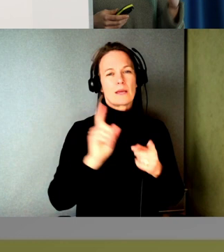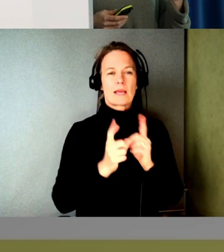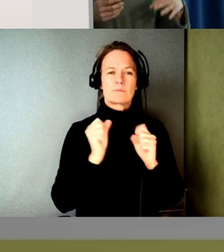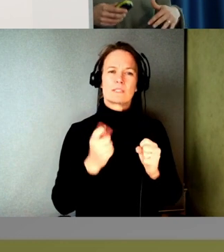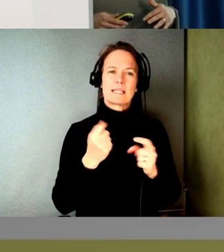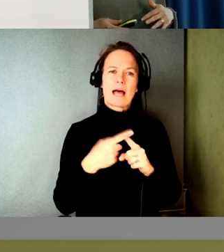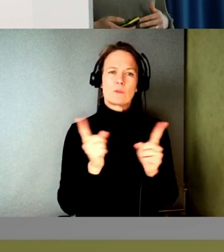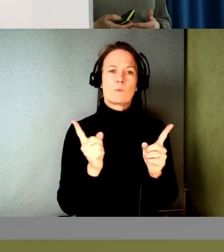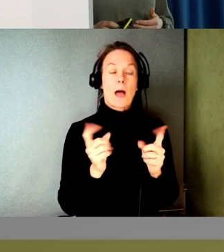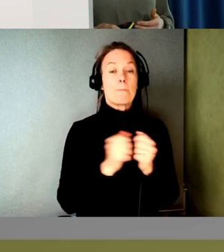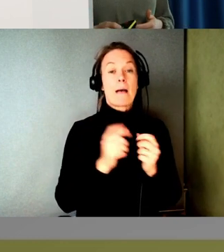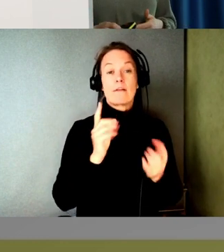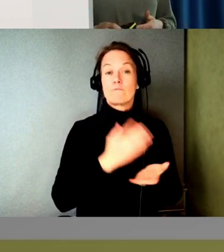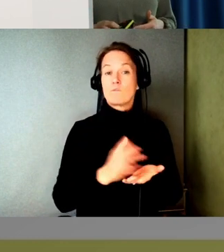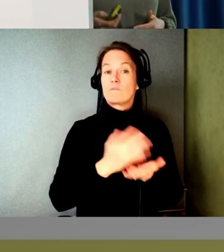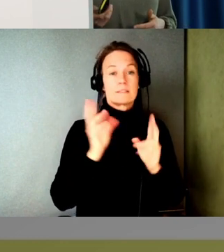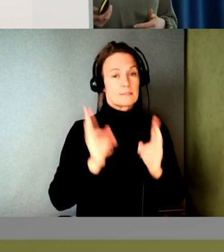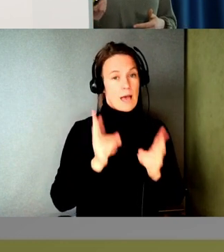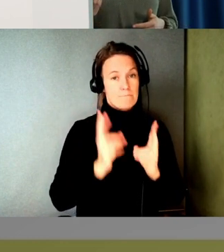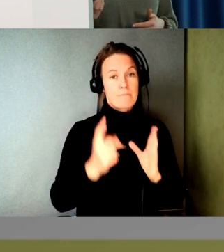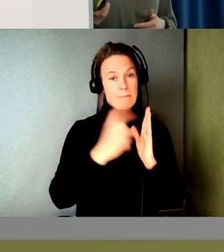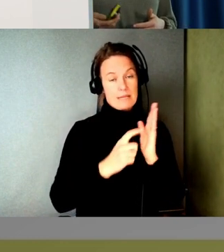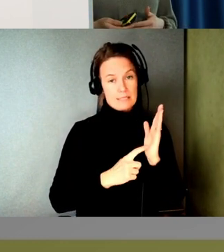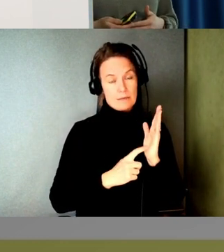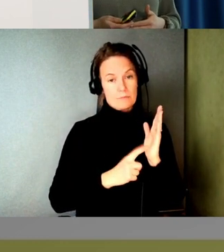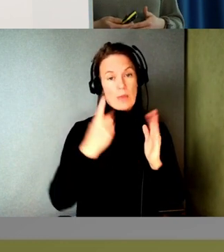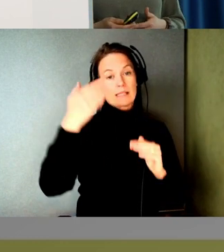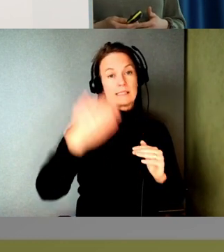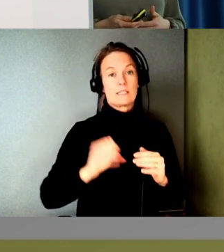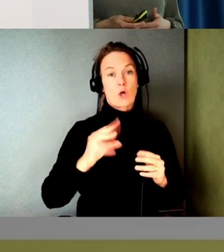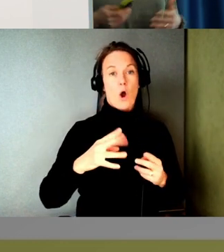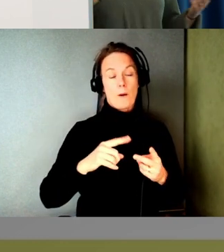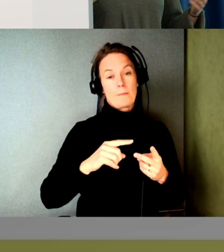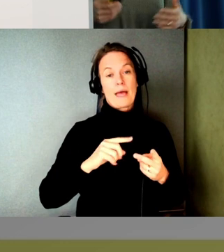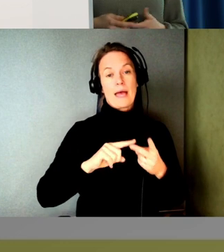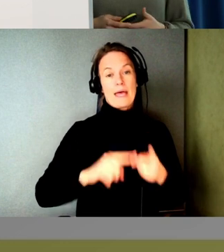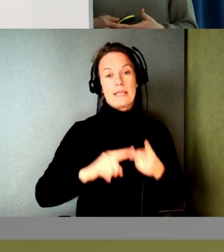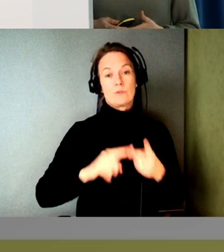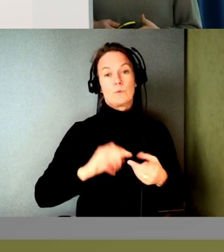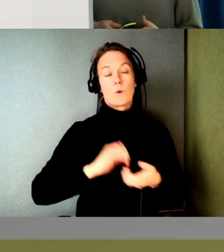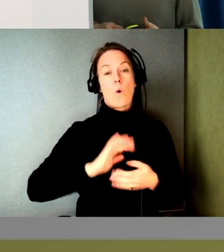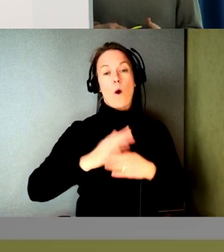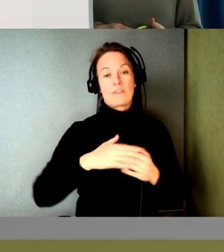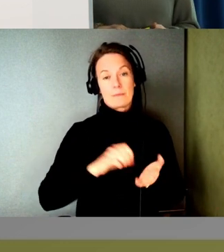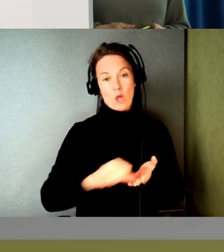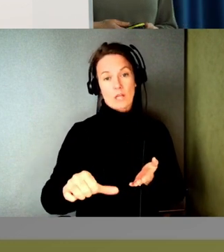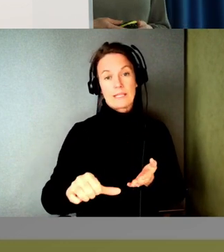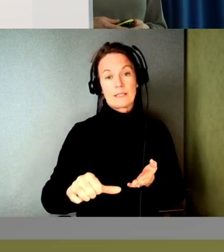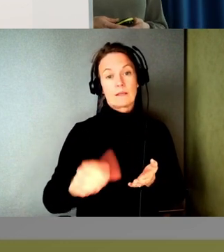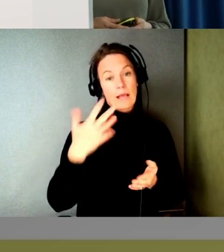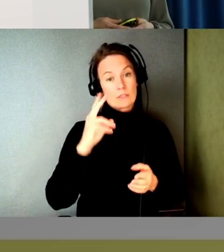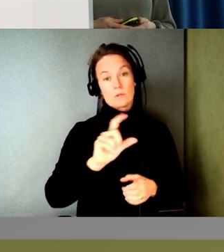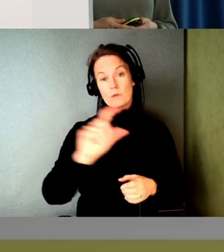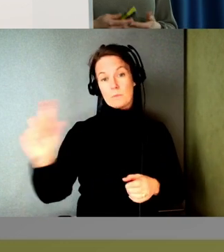det är fortfarande samma principer som gäller så att en sida om retur och återbetalning skulle kunna ha den rubriken